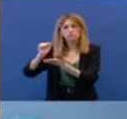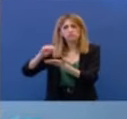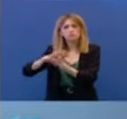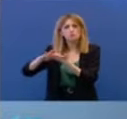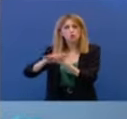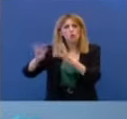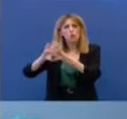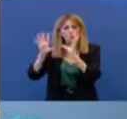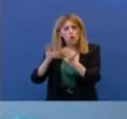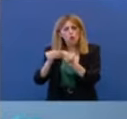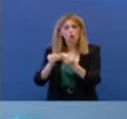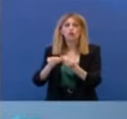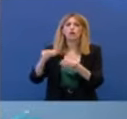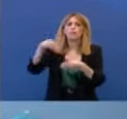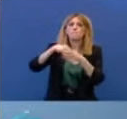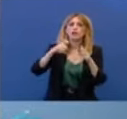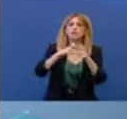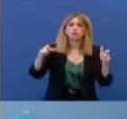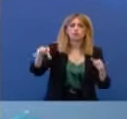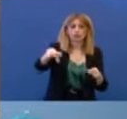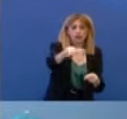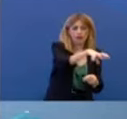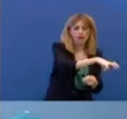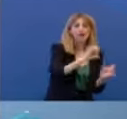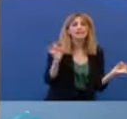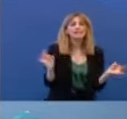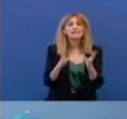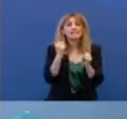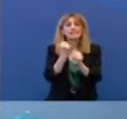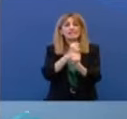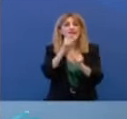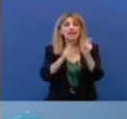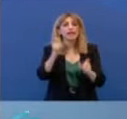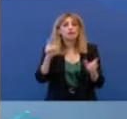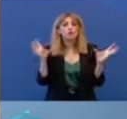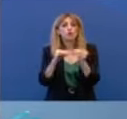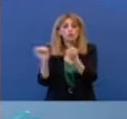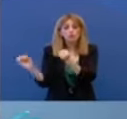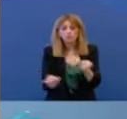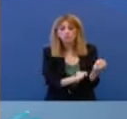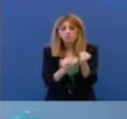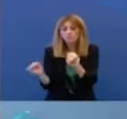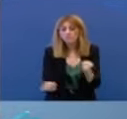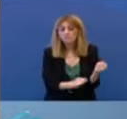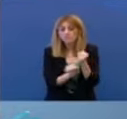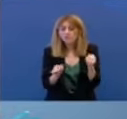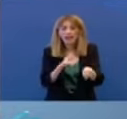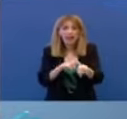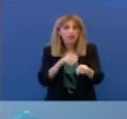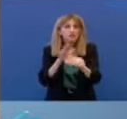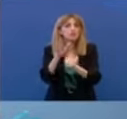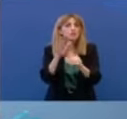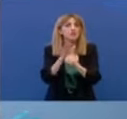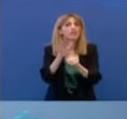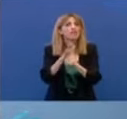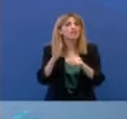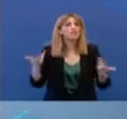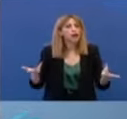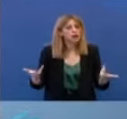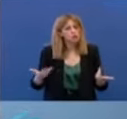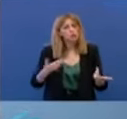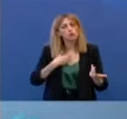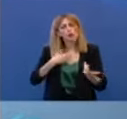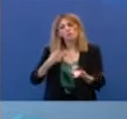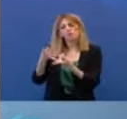προσωπικό για οποιοδήποτε λόγο δεν επαρκεί, έχουμε νομοθετήσει την δυνατότητα οι Δήμοι να προβούν κατά παρέκκληση όλων των